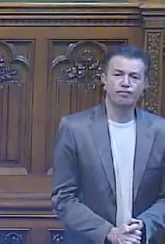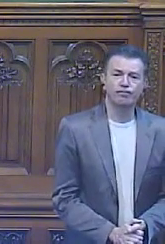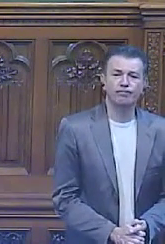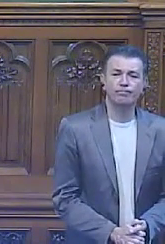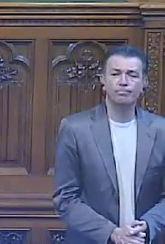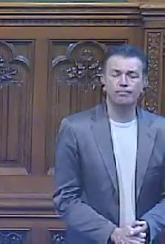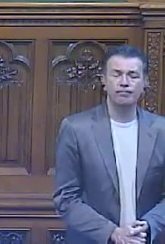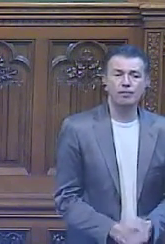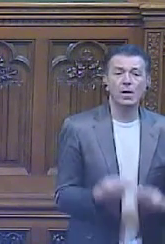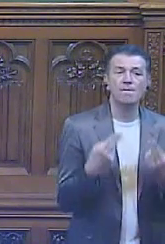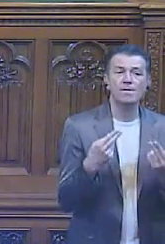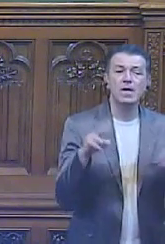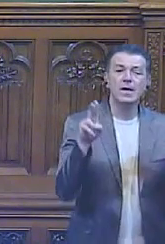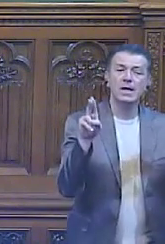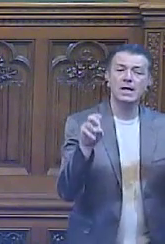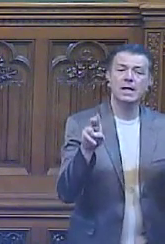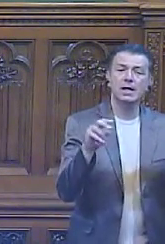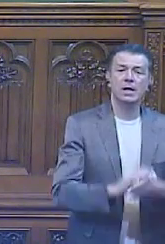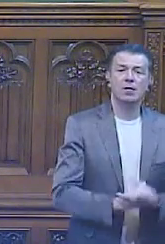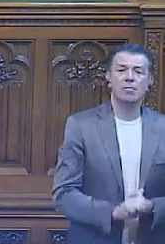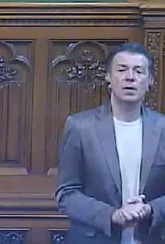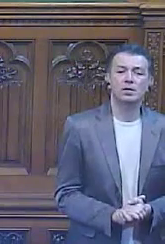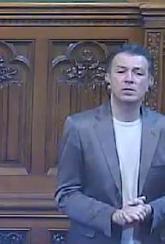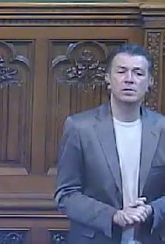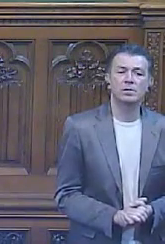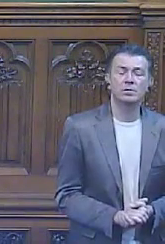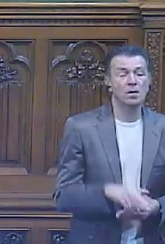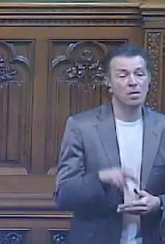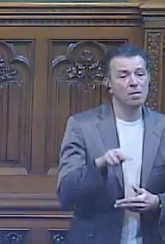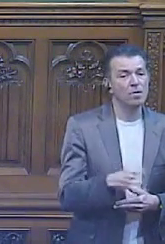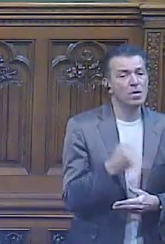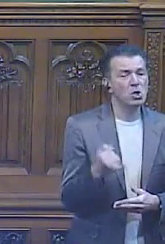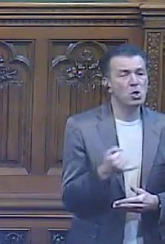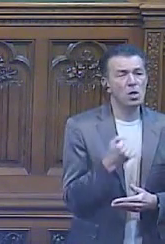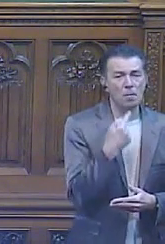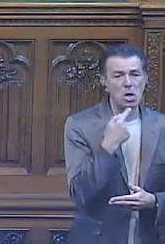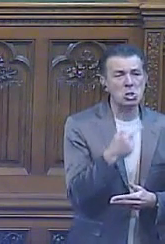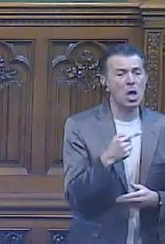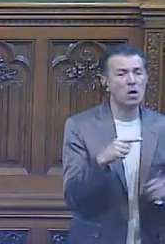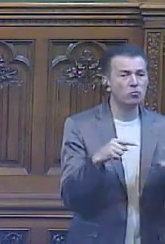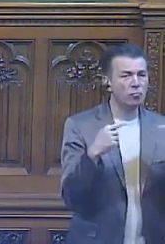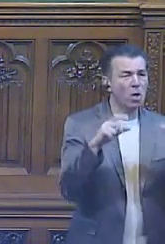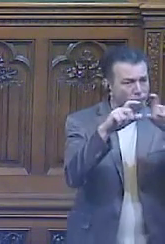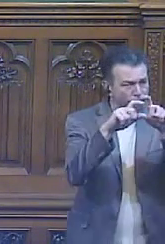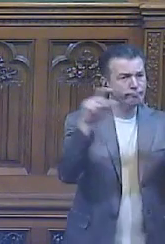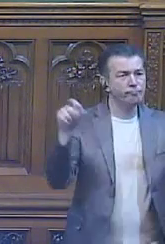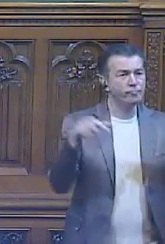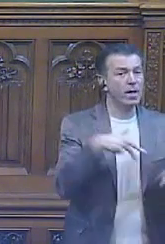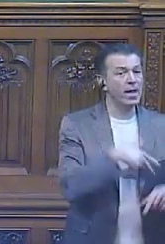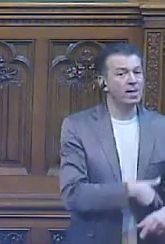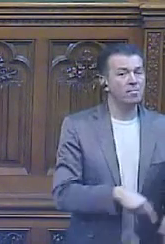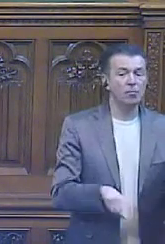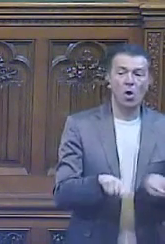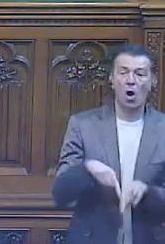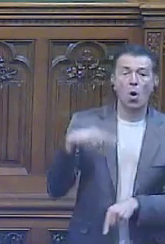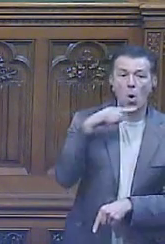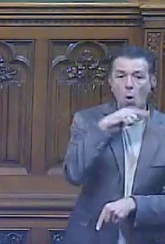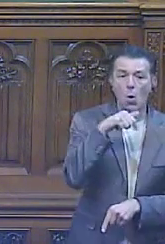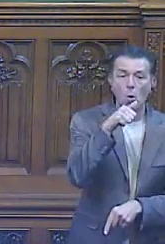bei so wichtigen Themen, weil sich ja Wien immer auf die Fahnen heftet, unter der SPÖ, aber auch unter der